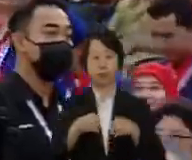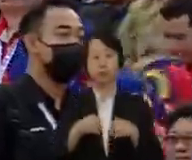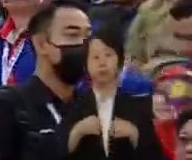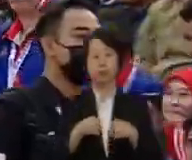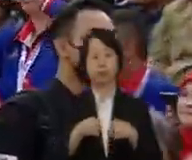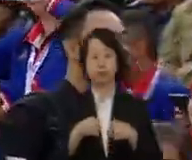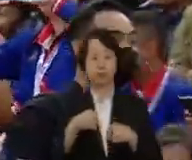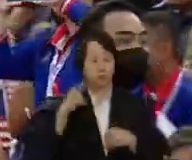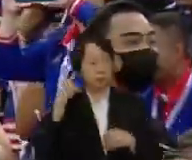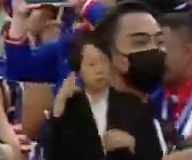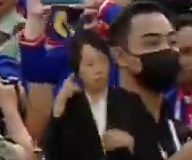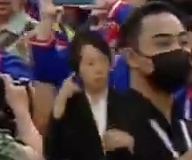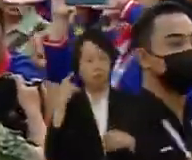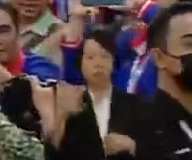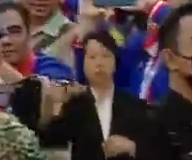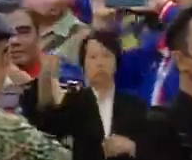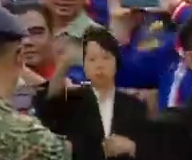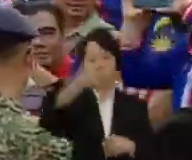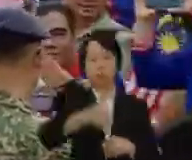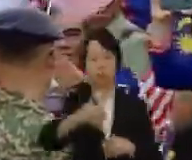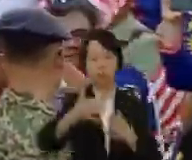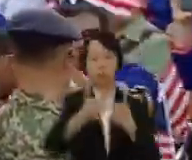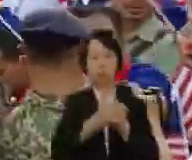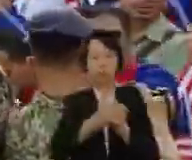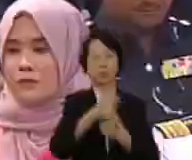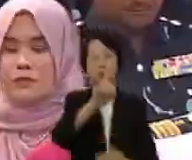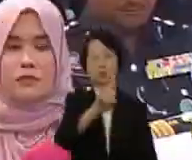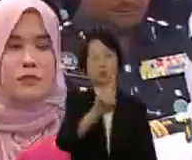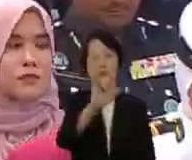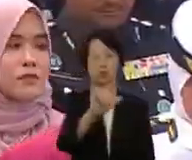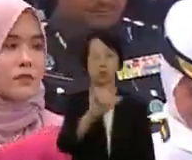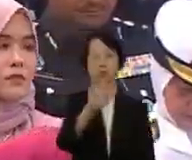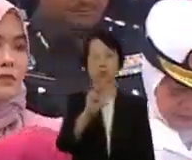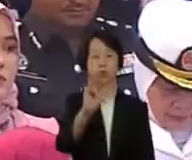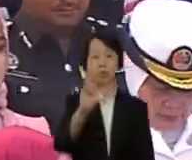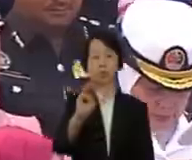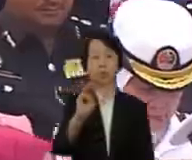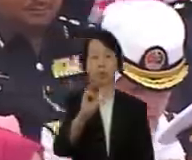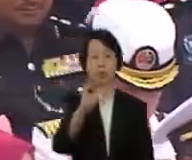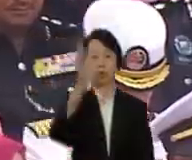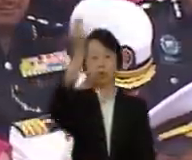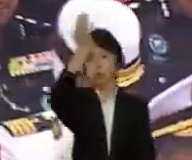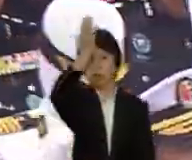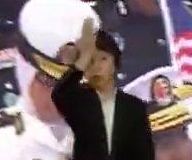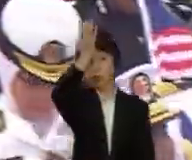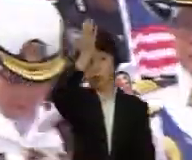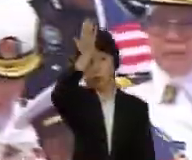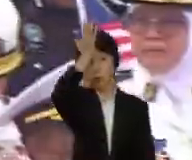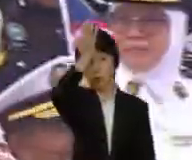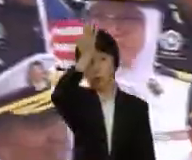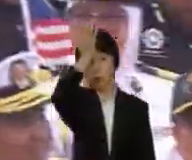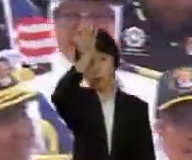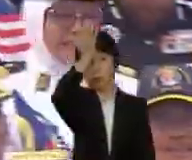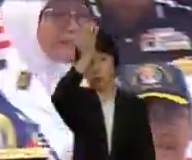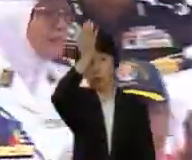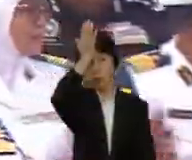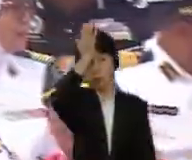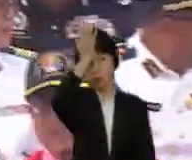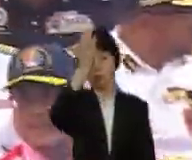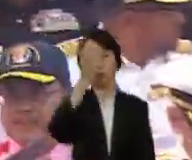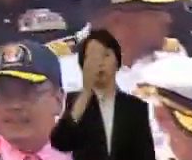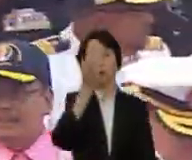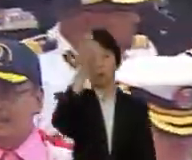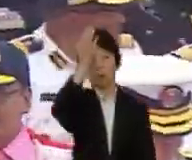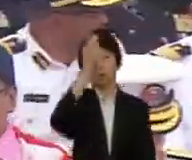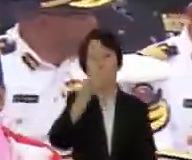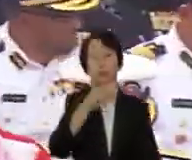isyarat keberangkatan tiba ke bawah duli Yang Maha Mulia Seri Paduka Baginda Yang Dipertuan Agong